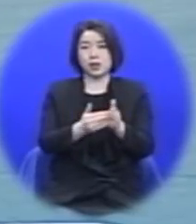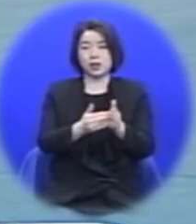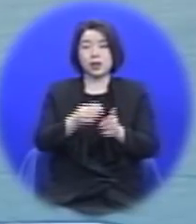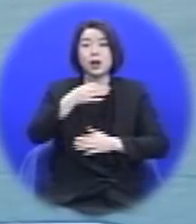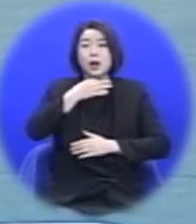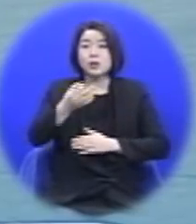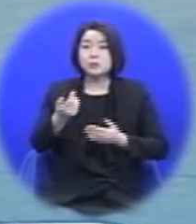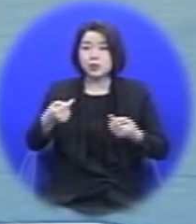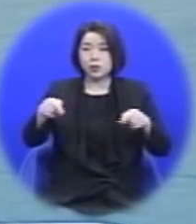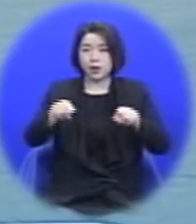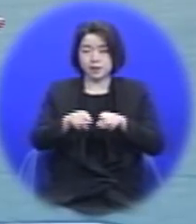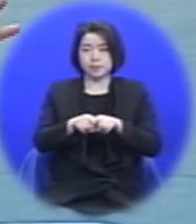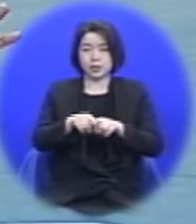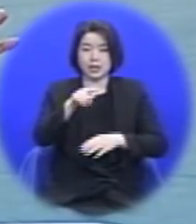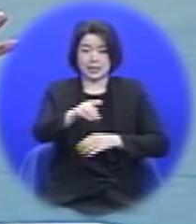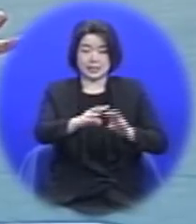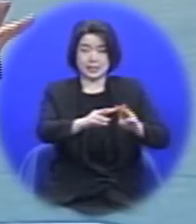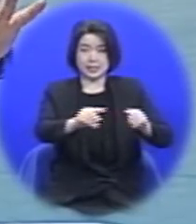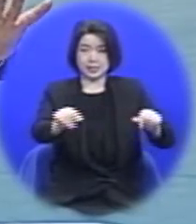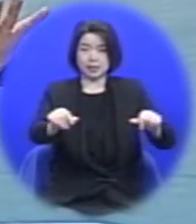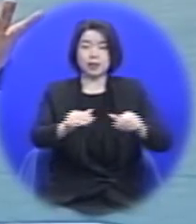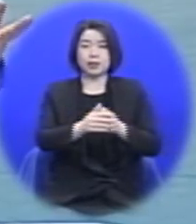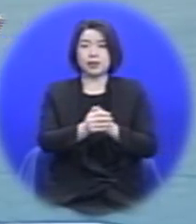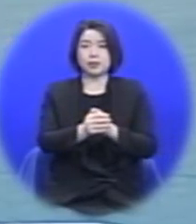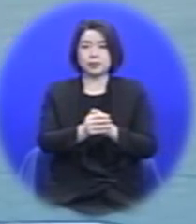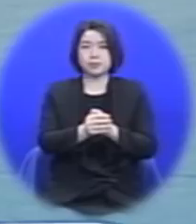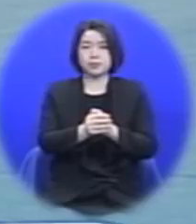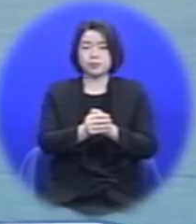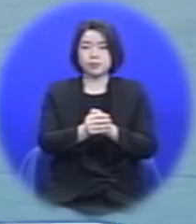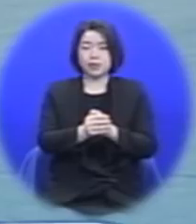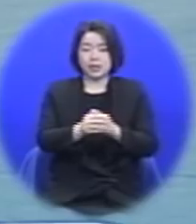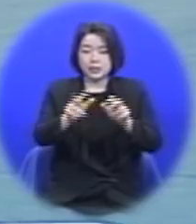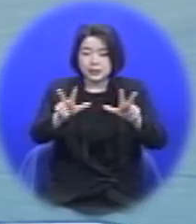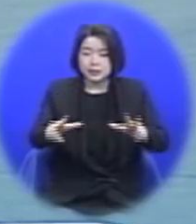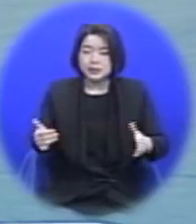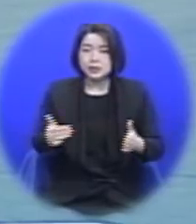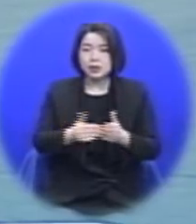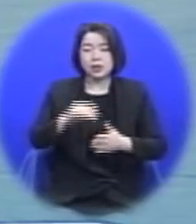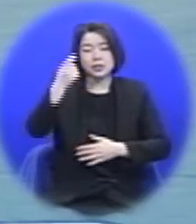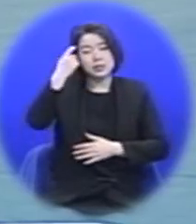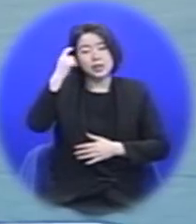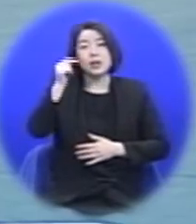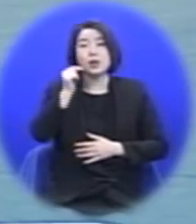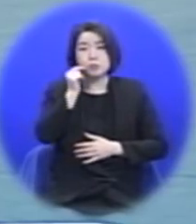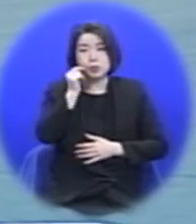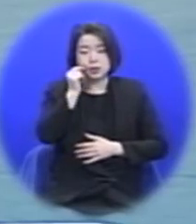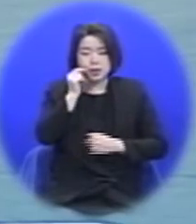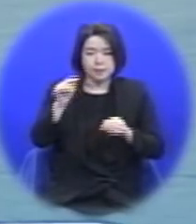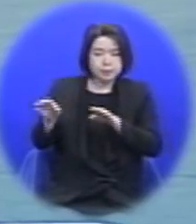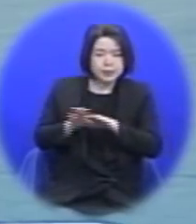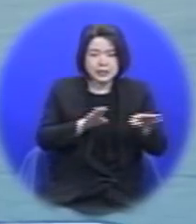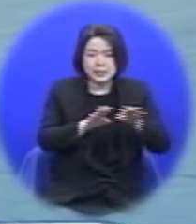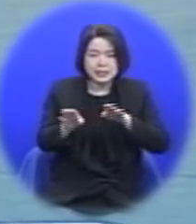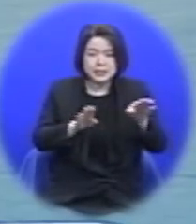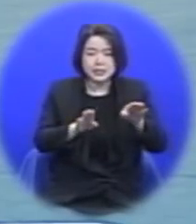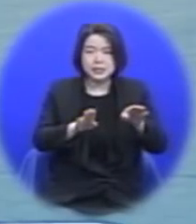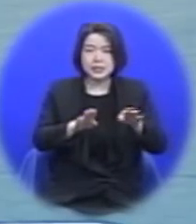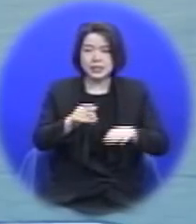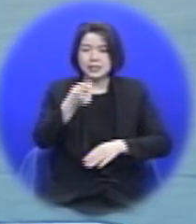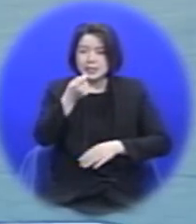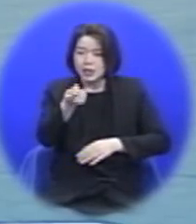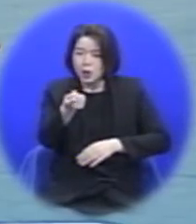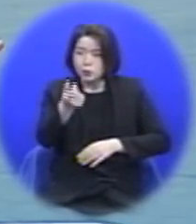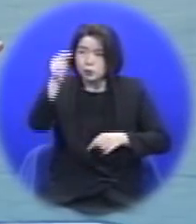음성과 함께 이 땅에 지금까지 상상도 할수 없었던 지진이 일어나고 우박이